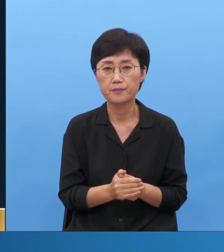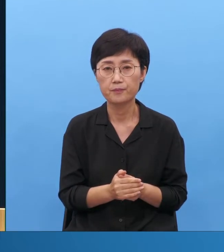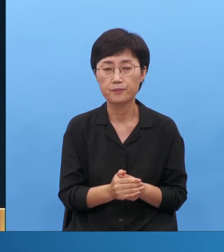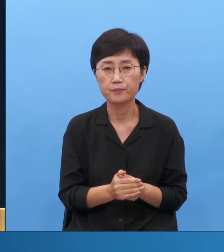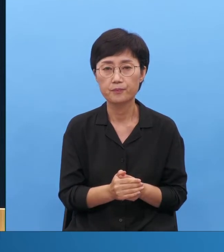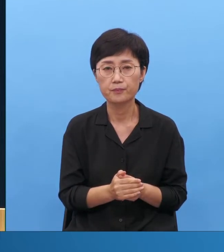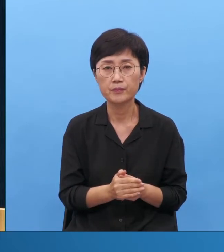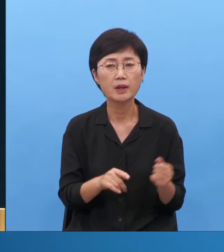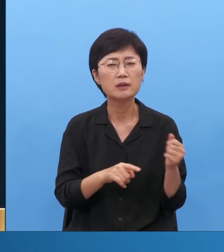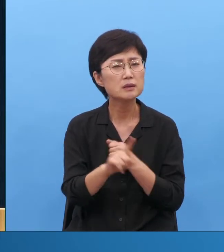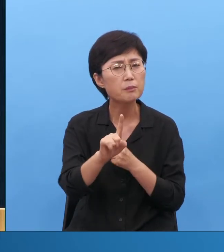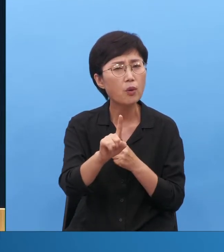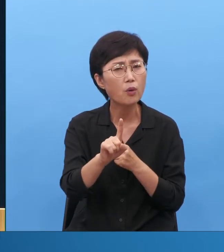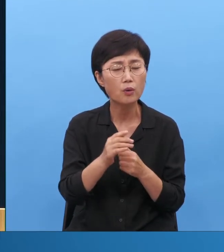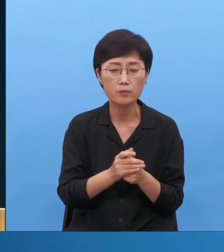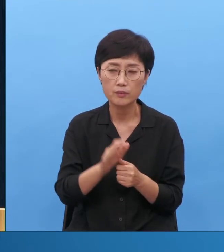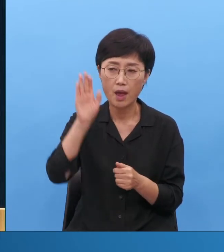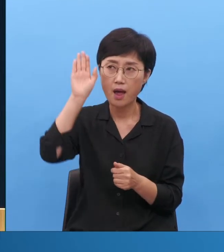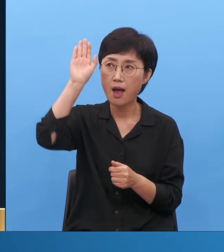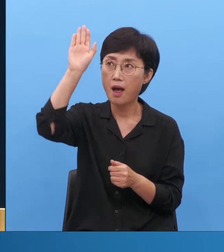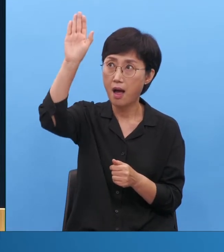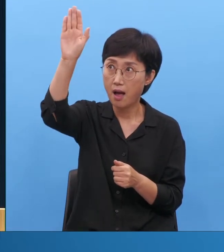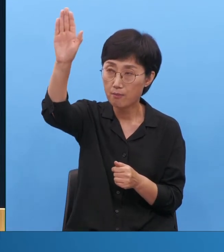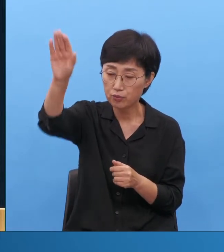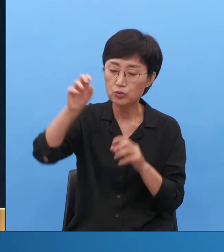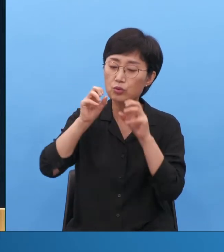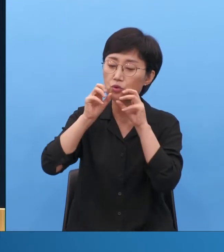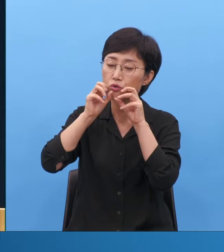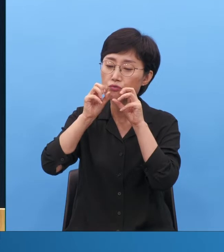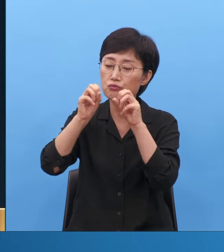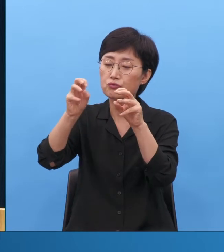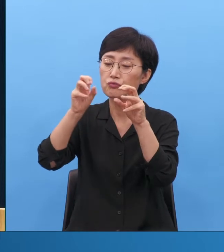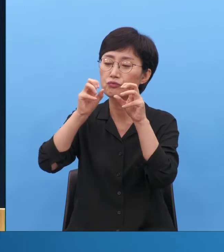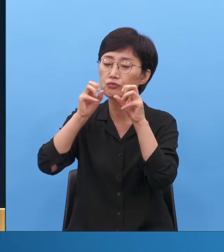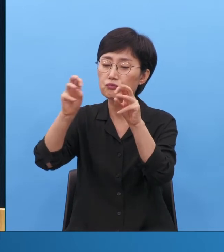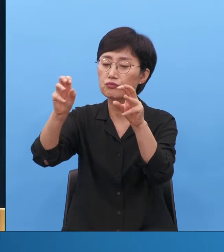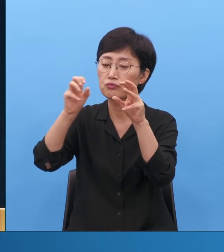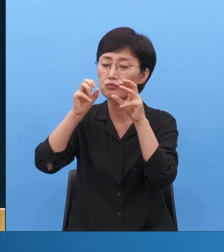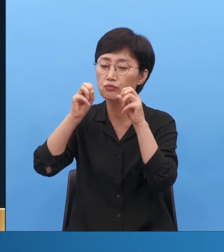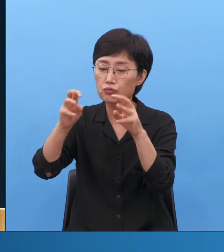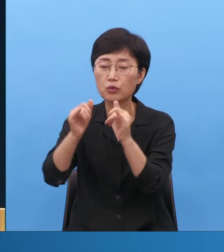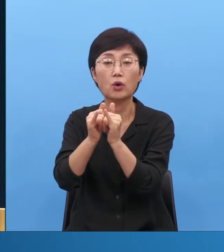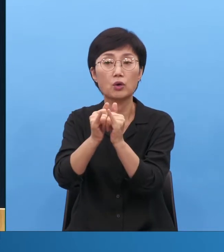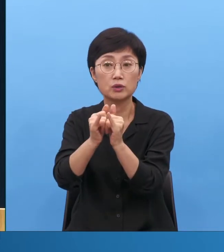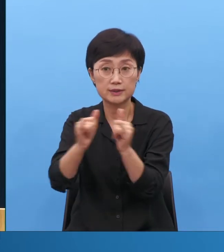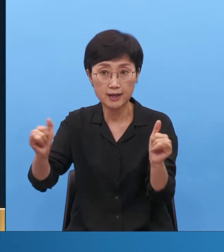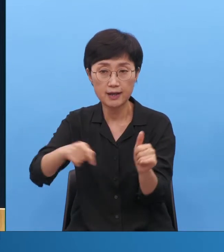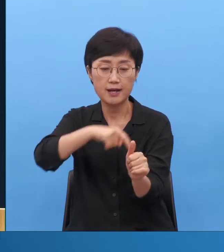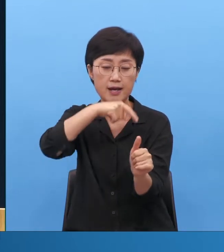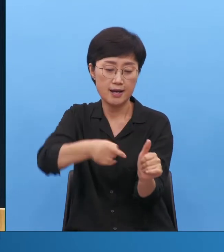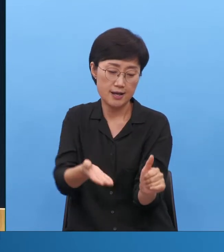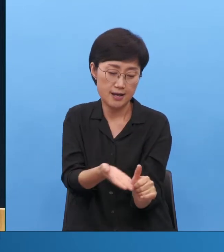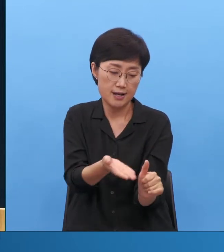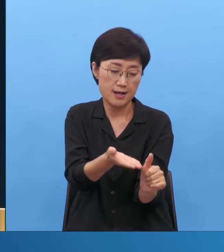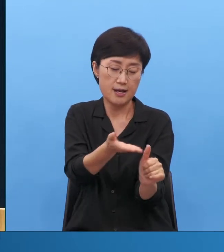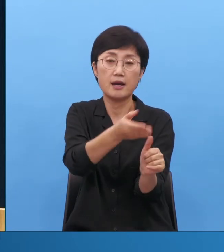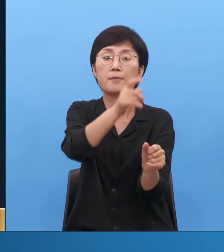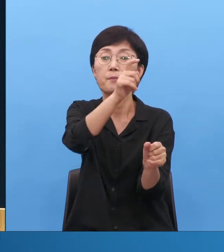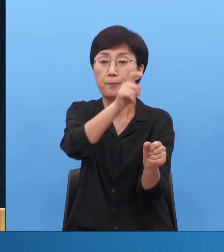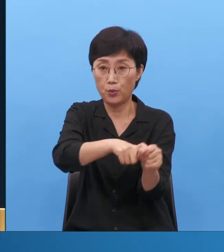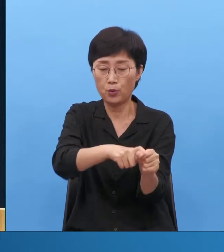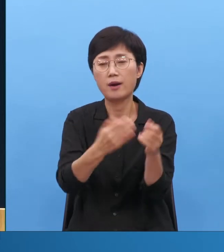앞으로 전도할 목회자를 키워내는 학교 그 전국을 위해서 기도하는 날이라 그 말이에요. Simply put, this is a